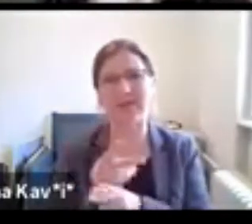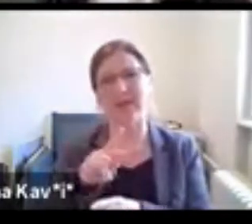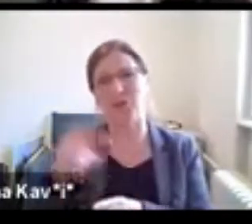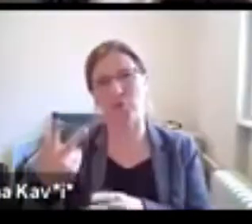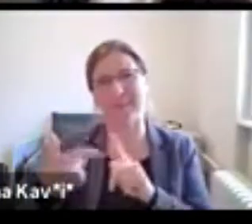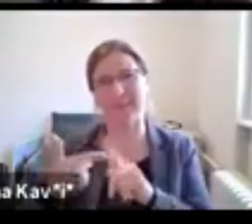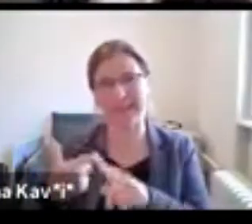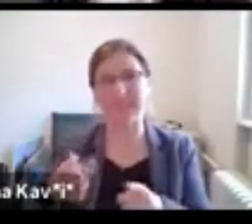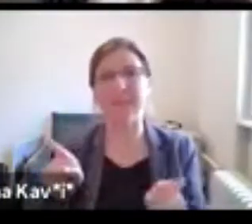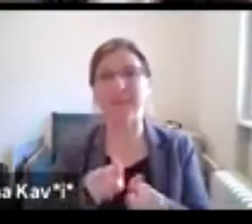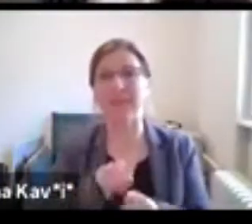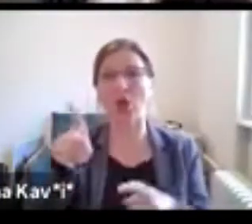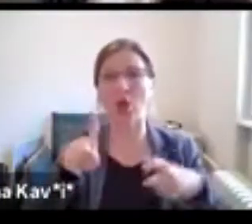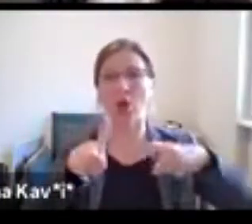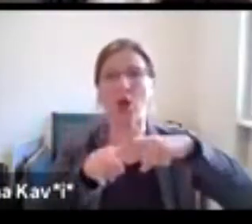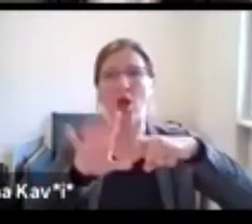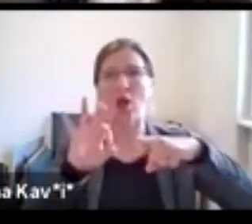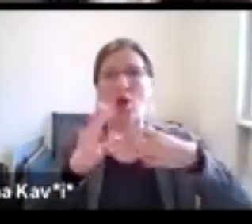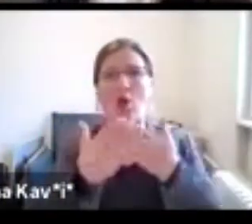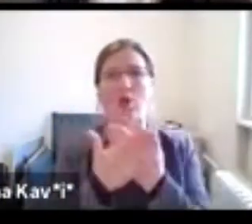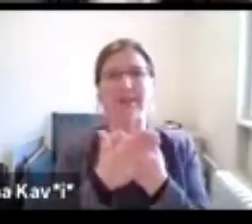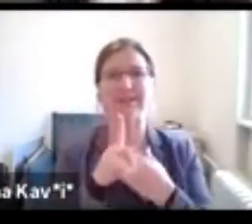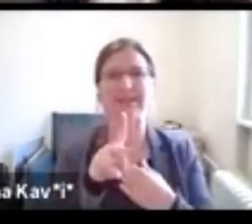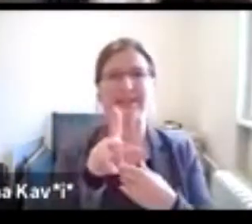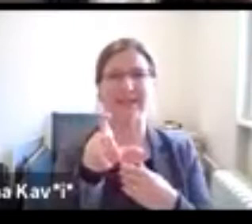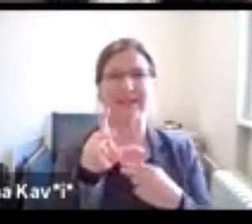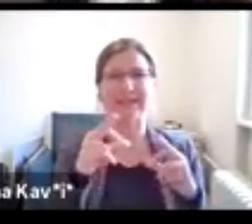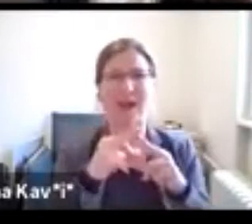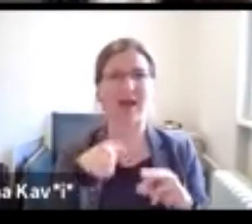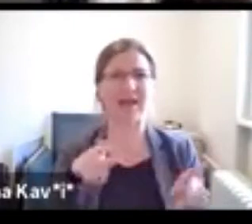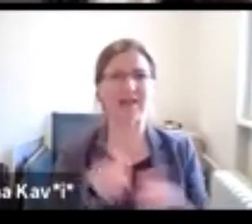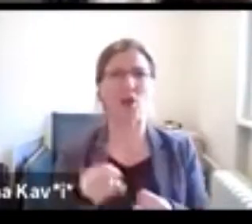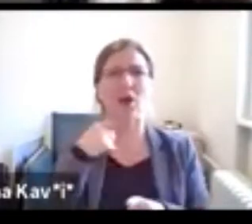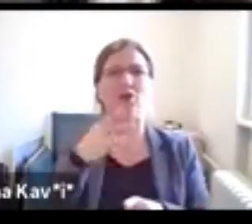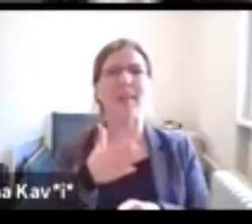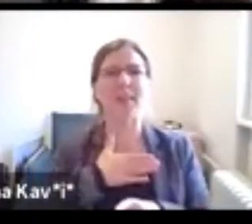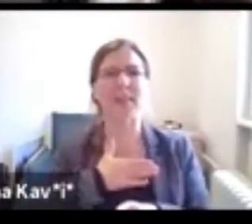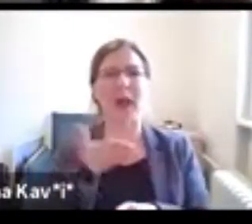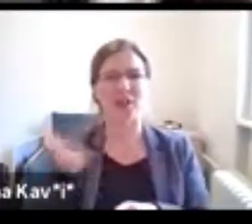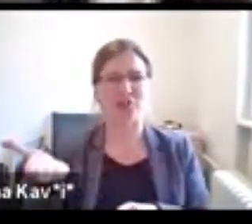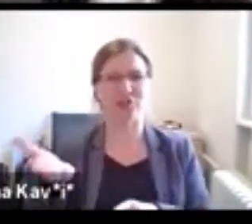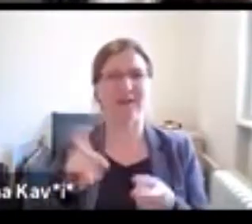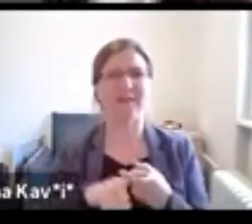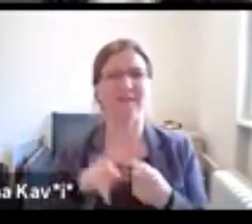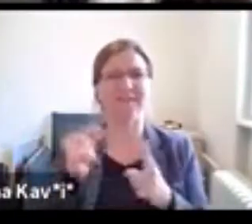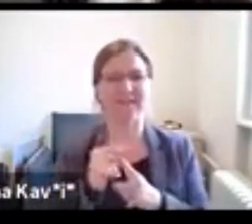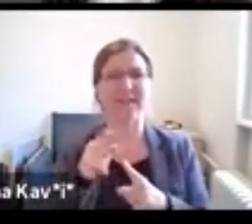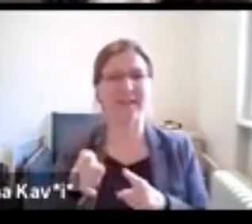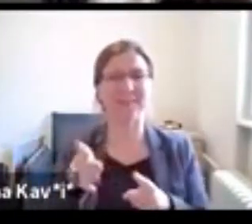Filip Kozlica, isto ću reći i naš Filip Kozlica, zbog toga što u puno drugih stvari, naročito vezano za udrugu